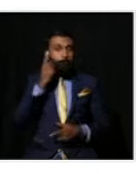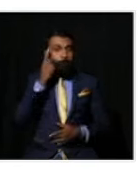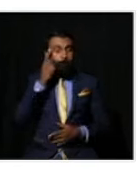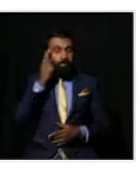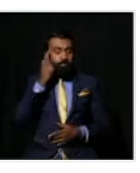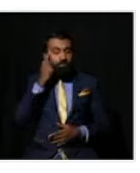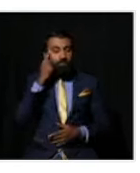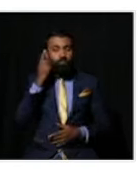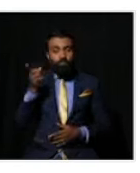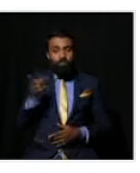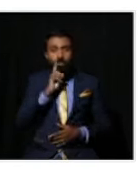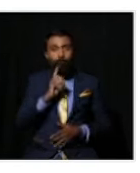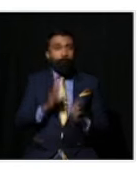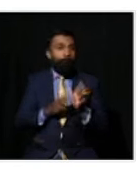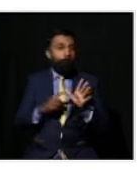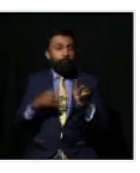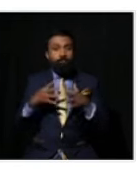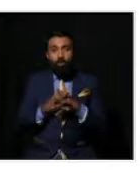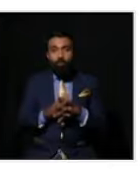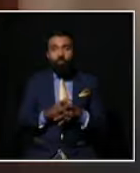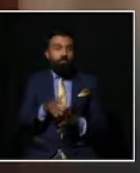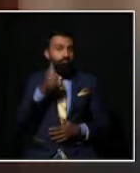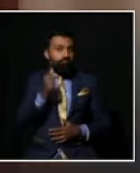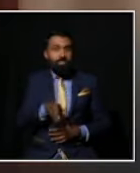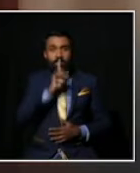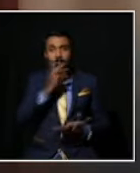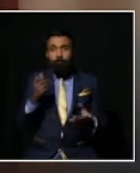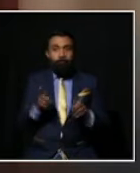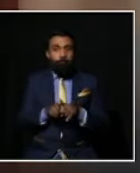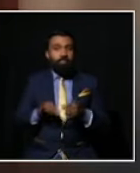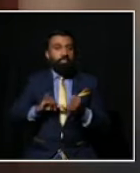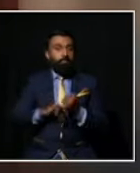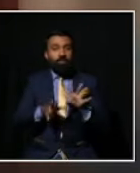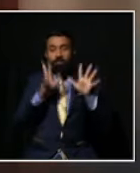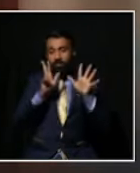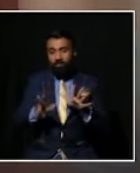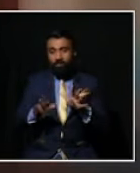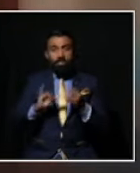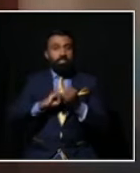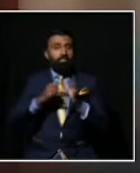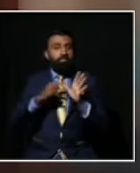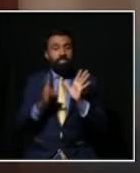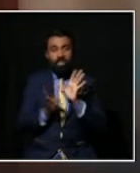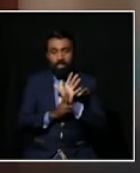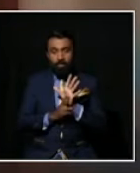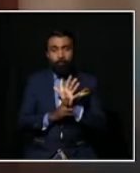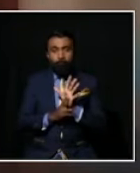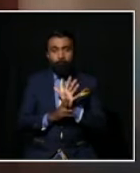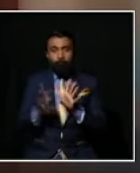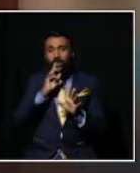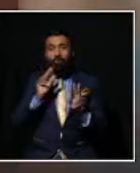මෞලවී බවට නිශ්චිතව ප්‍රකාශ කළ නොහැකි බවටත් කළ ප්‍රකාශය. සැප්තැම්බර් 8 වනදා ශානක්‍යන් රාසමාණික මන්ත්‍රීවරයා හඬපටයක්